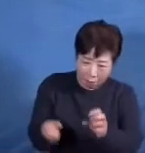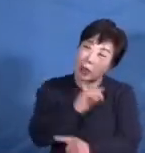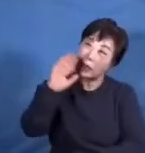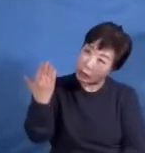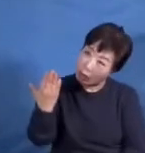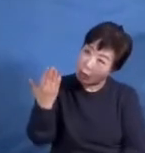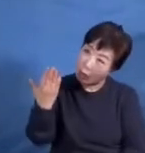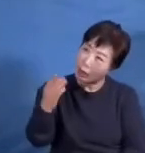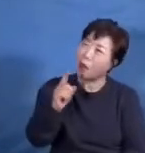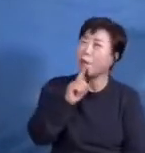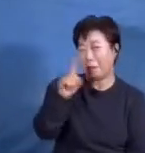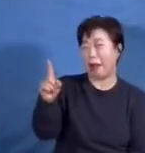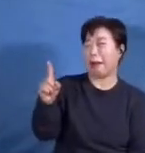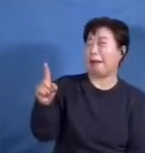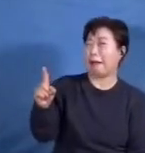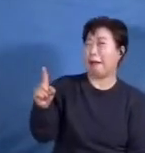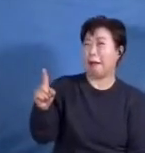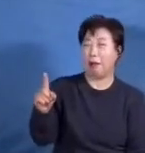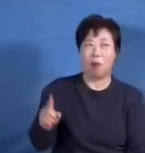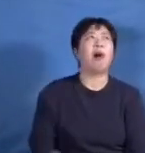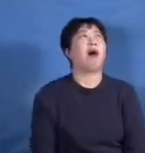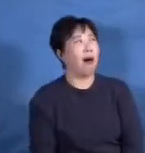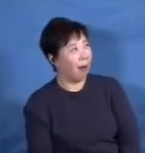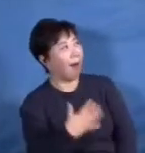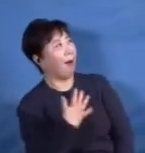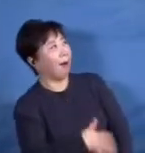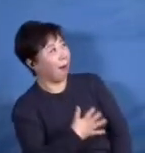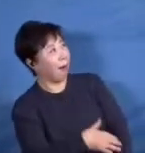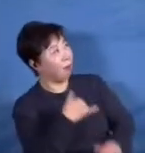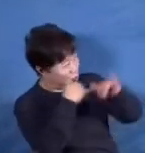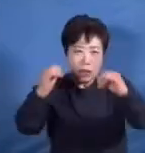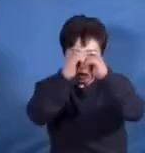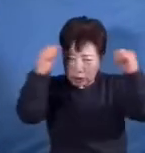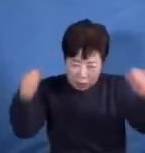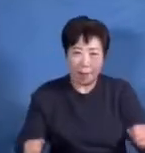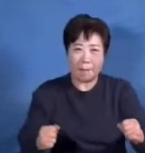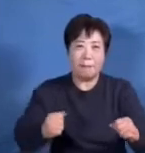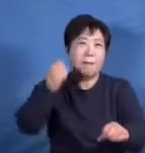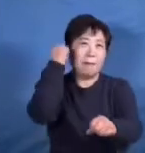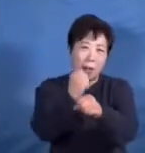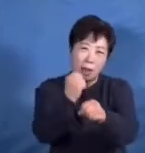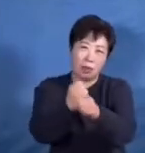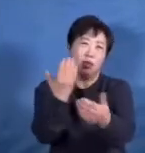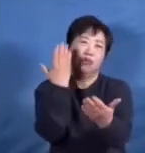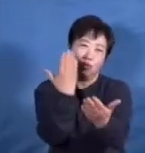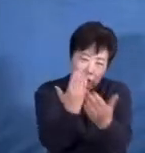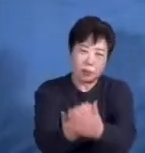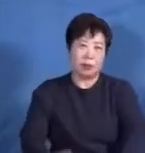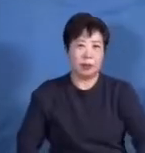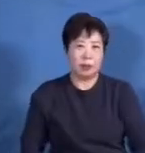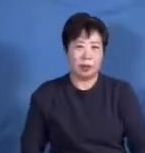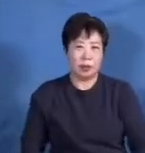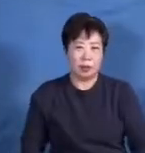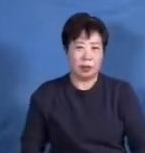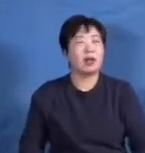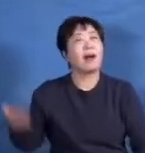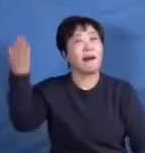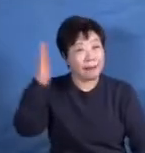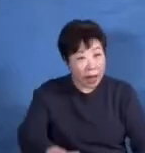사회가 아니다. 와, 얼마나 훌륭합니까? 나도 동의합니다. 그런데 말입니다.